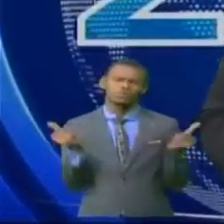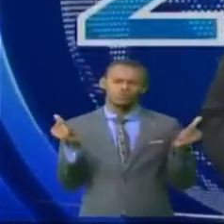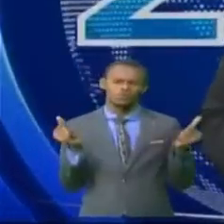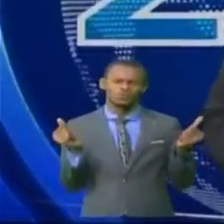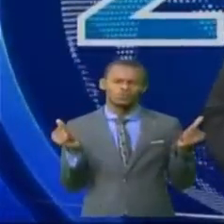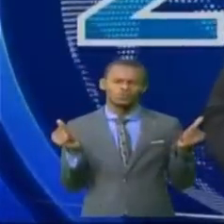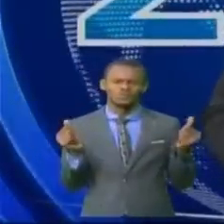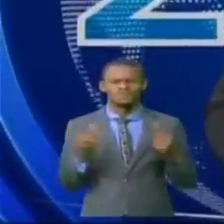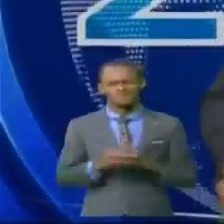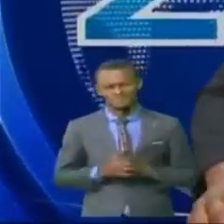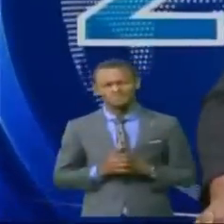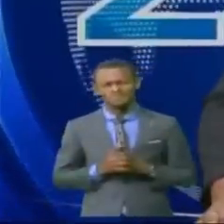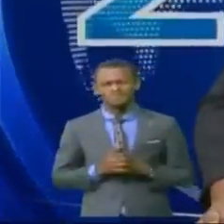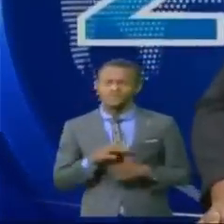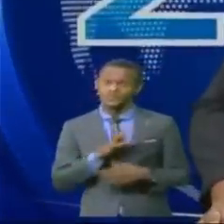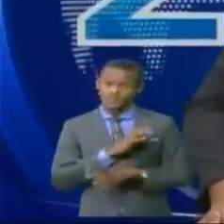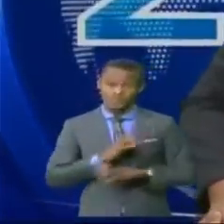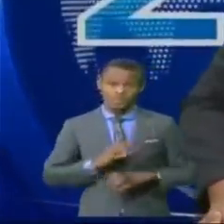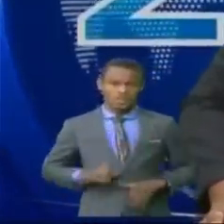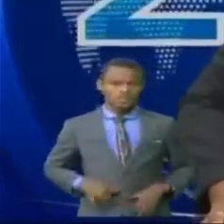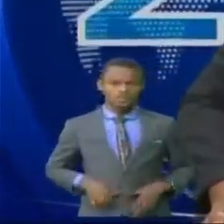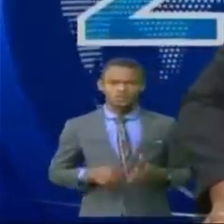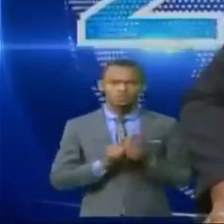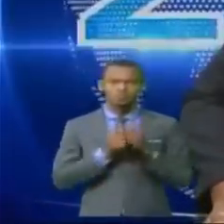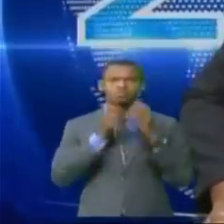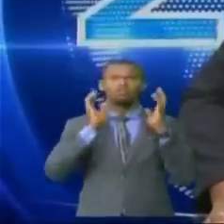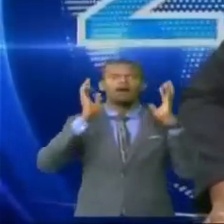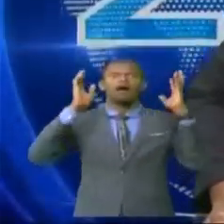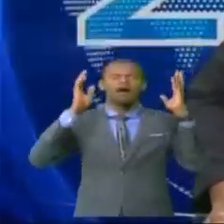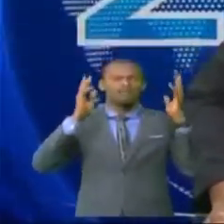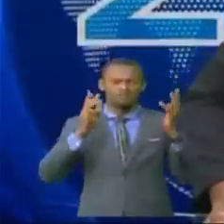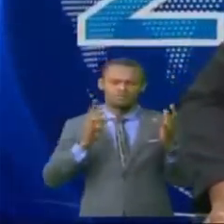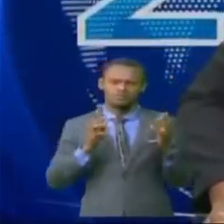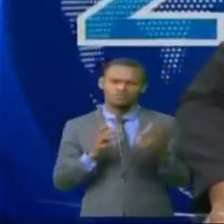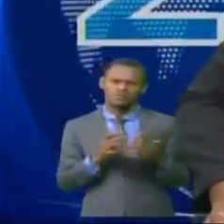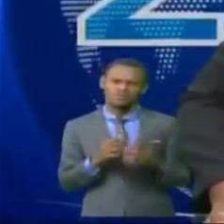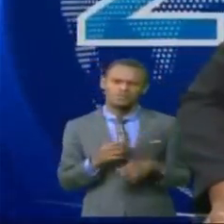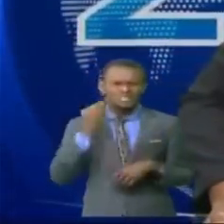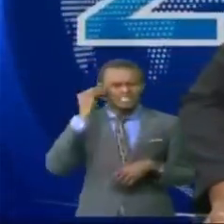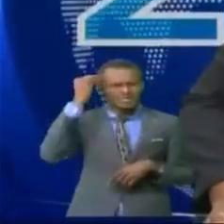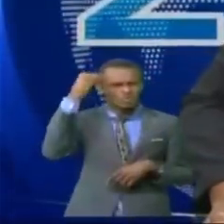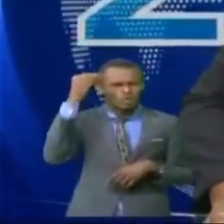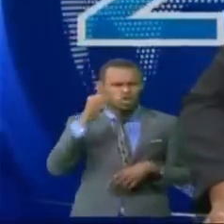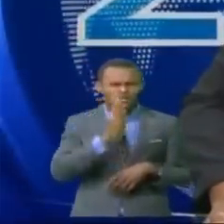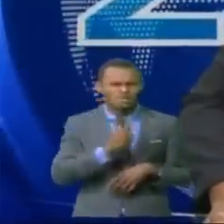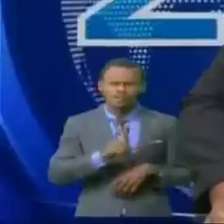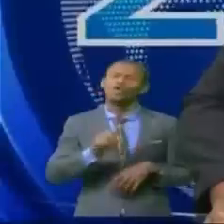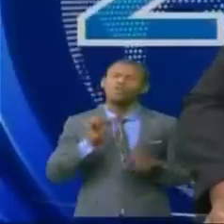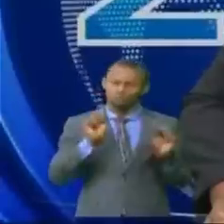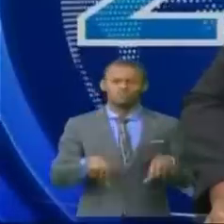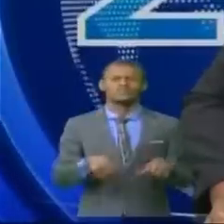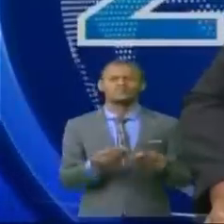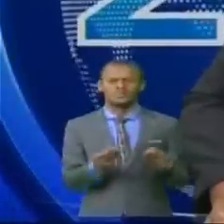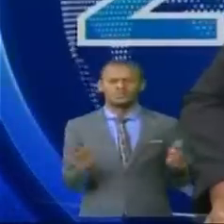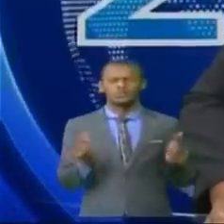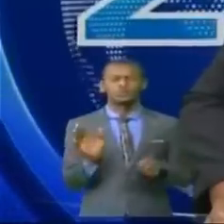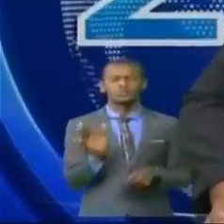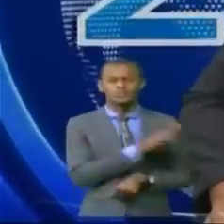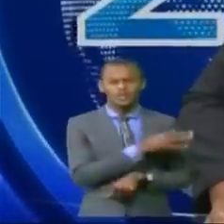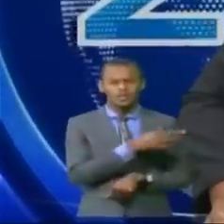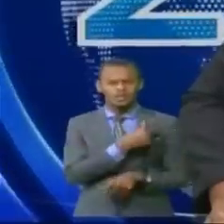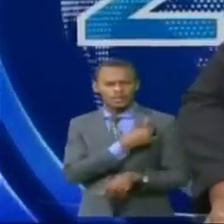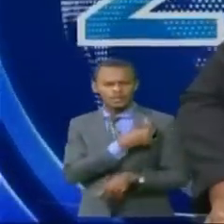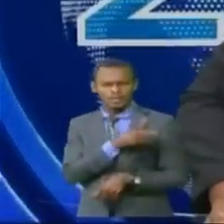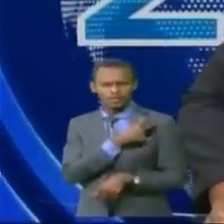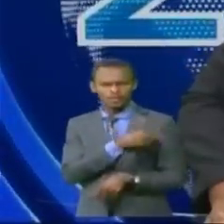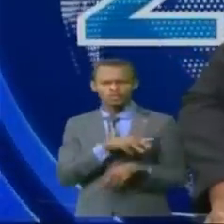Voilà qui est bien dit, le cancer n'est pas une fatalité. Et pour terminer, un peu de religion, la communauté